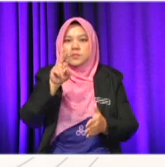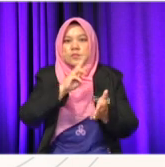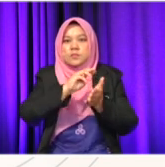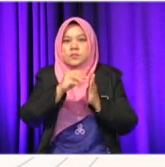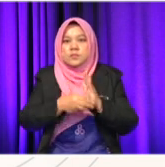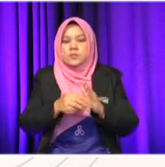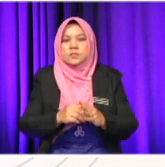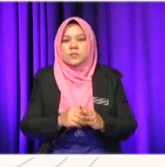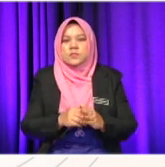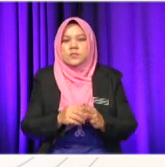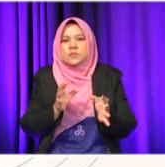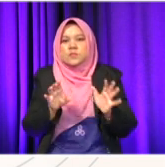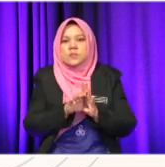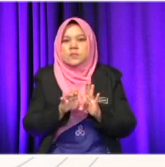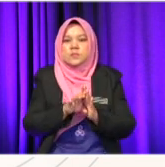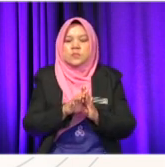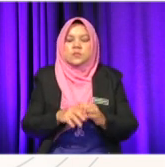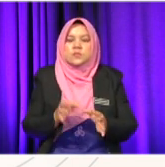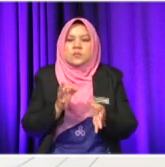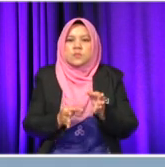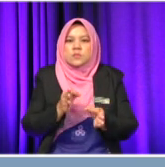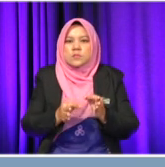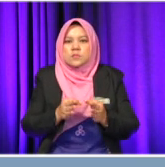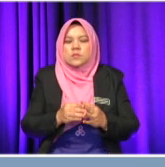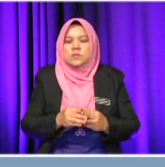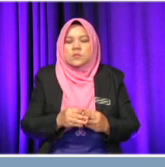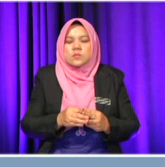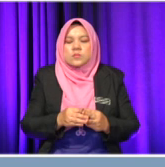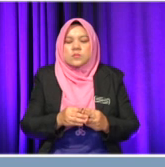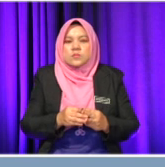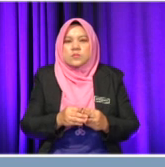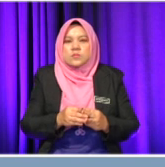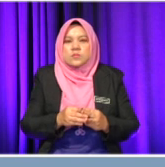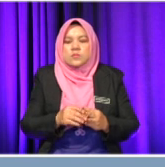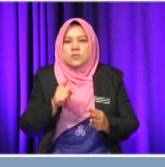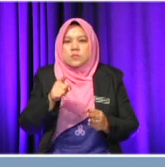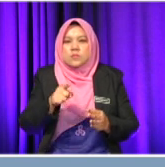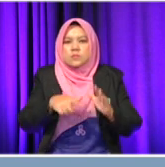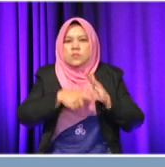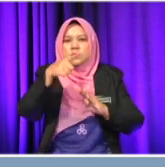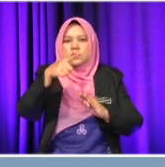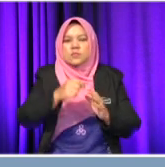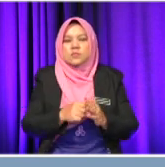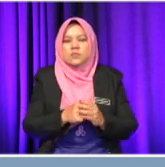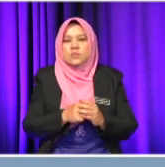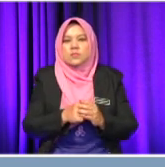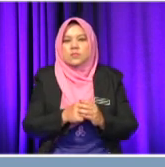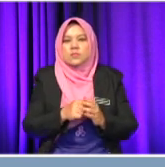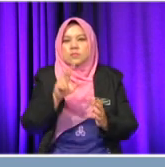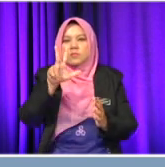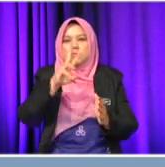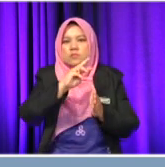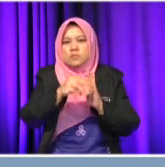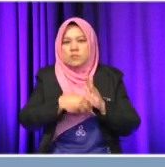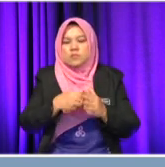seandainya lah Akmal ataupun murid-muri yang berada di ibu gemit oke Seandainya kamu lebih lah kamu jawab tiga